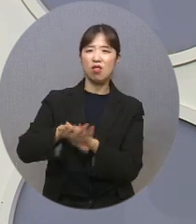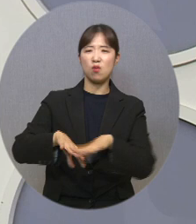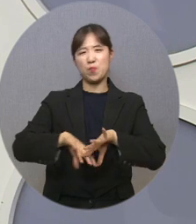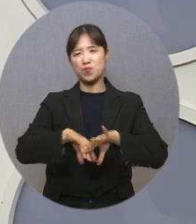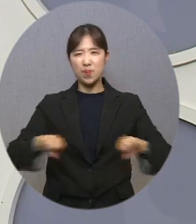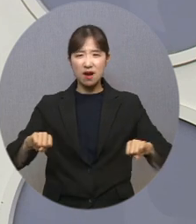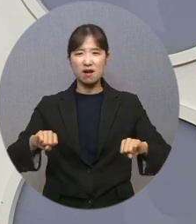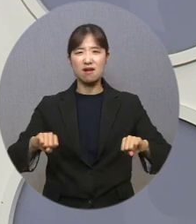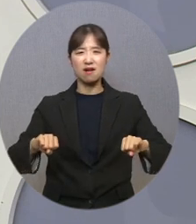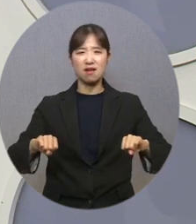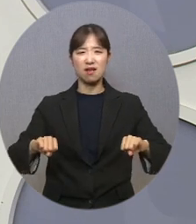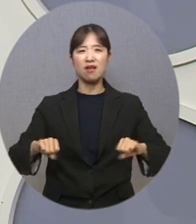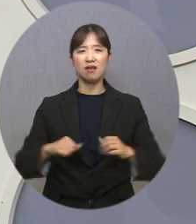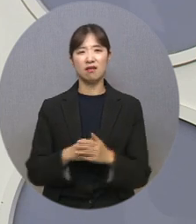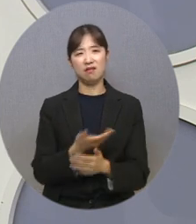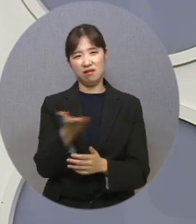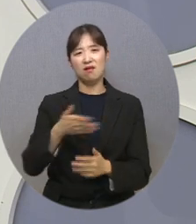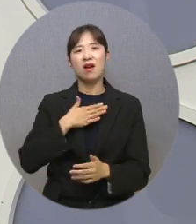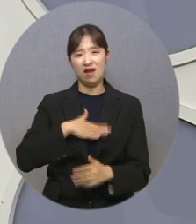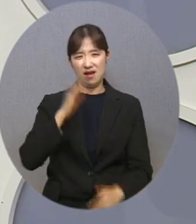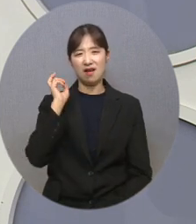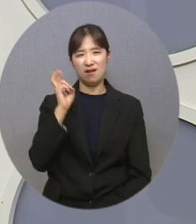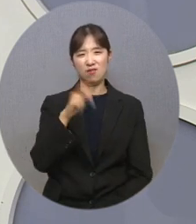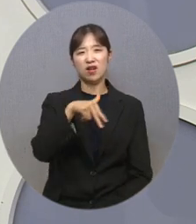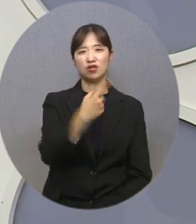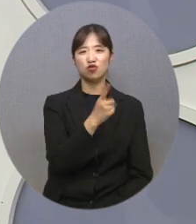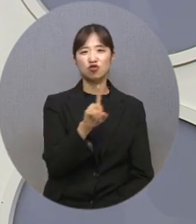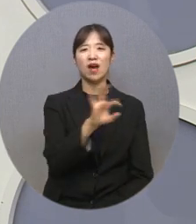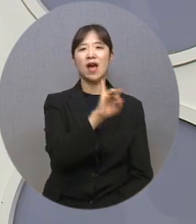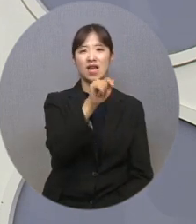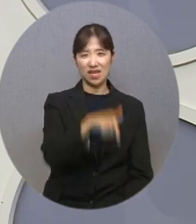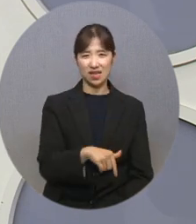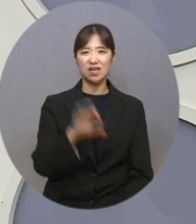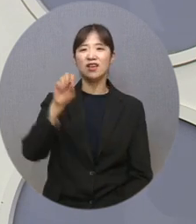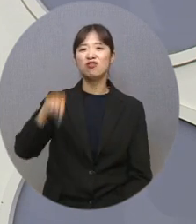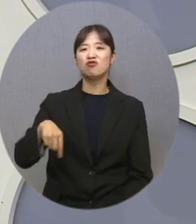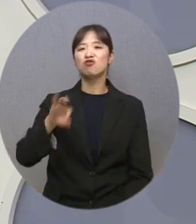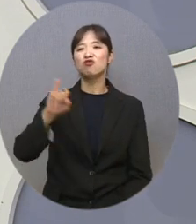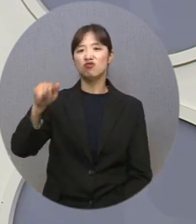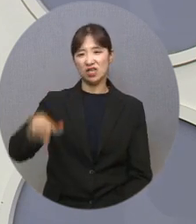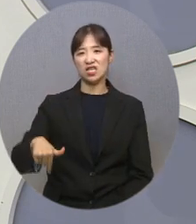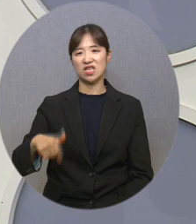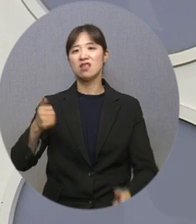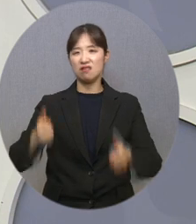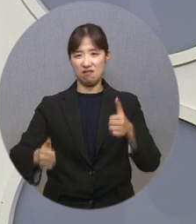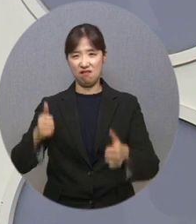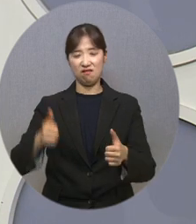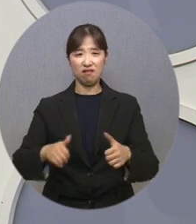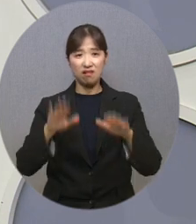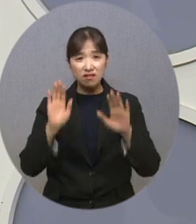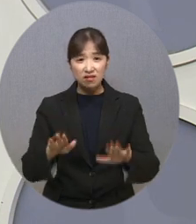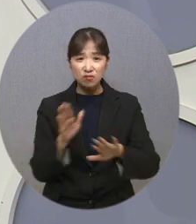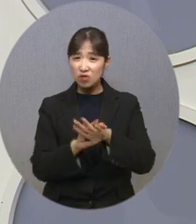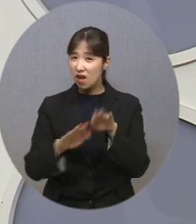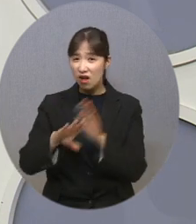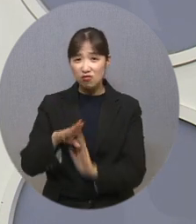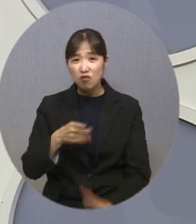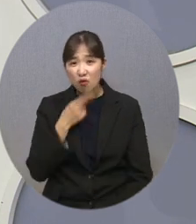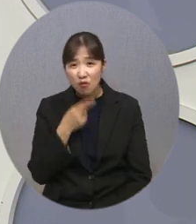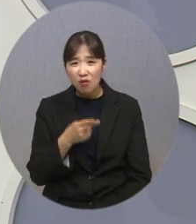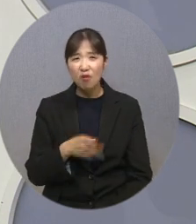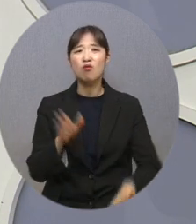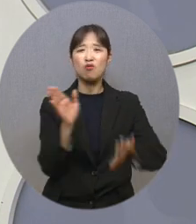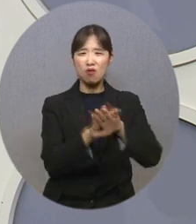찢어져가지고 아실 겁니다. 좌익과 우익의 그래. 대결. 그러면 지금은 좌우 없나요? 좌파도